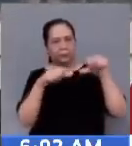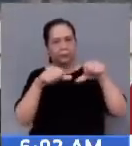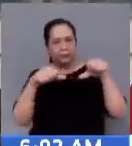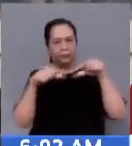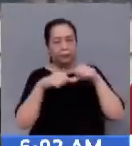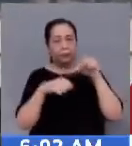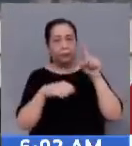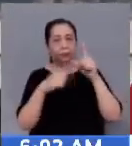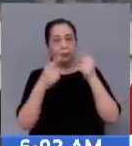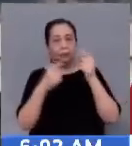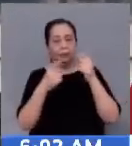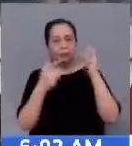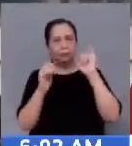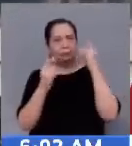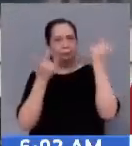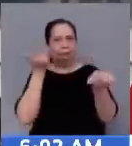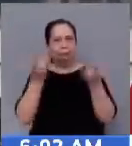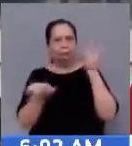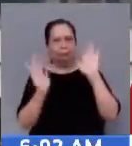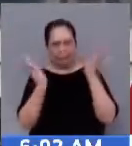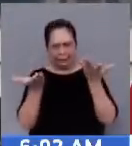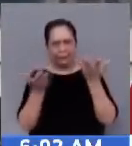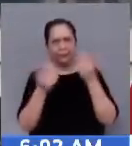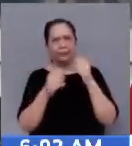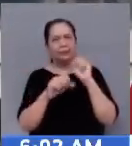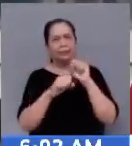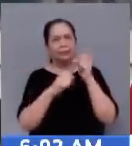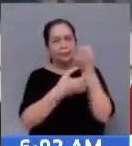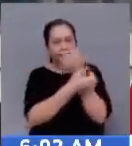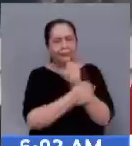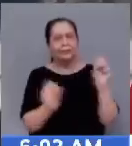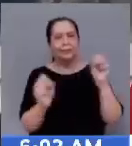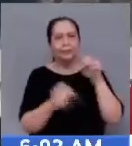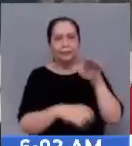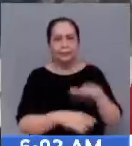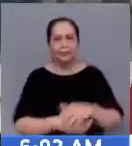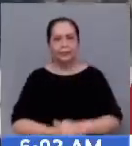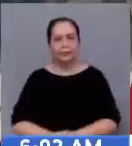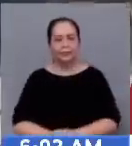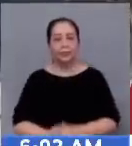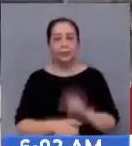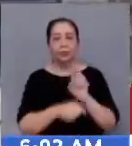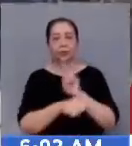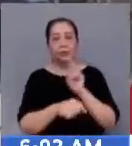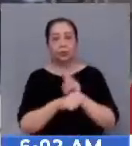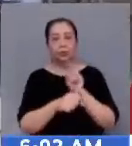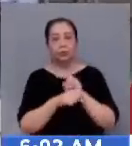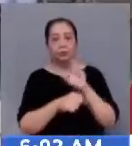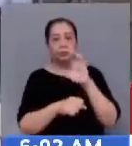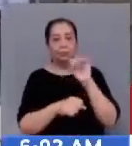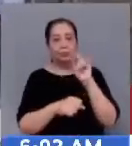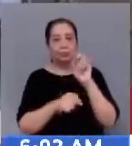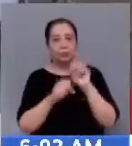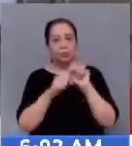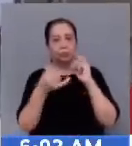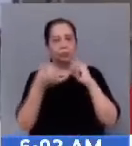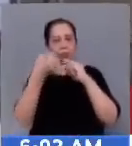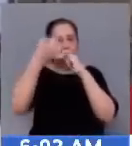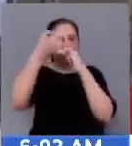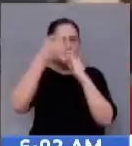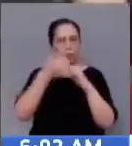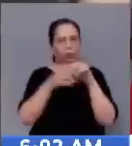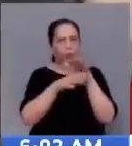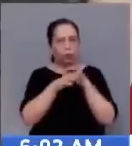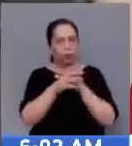nag-alay Spider-Man para mailigtas ang bata. Gamit ang crane, isinabit siya sa hook para dahan-dahang makalapit sa